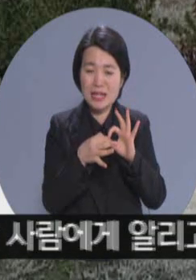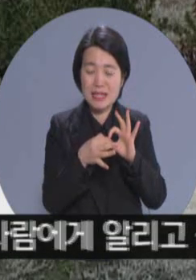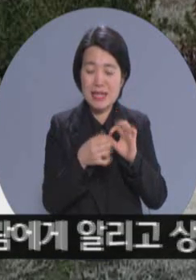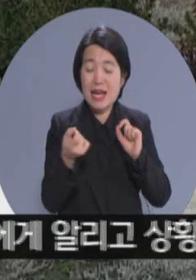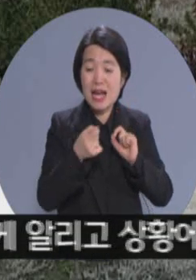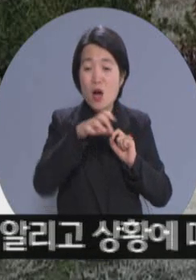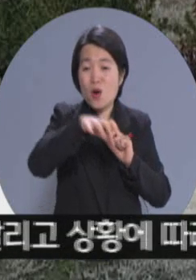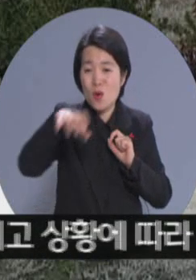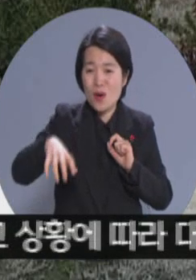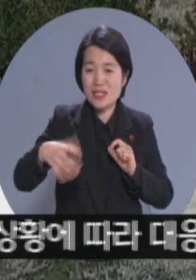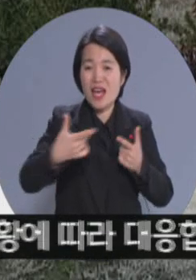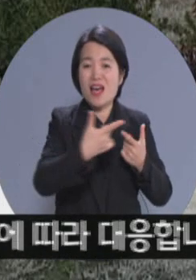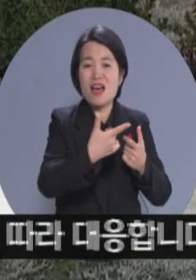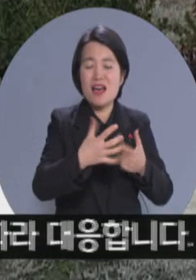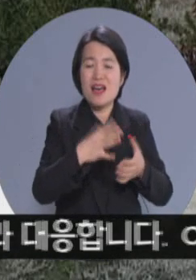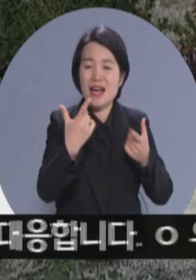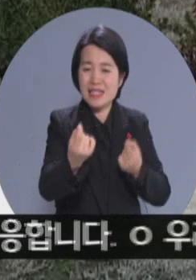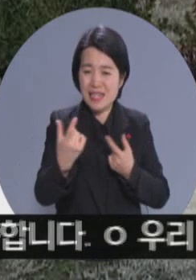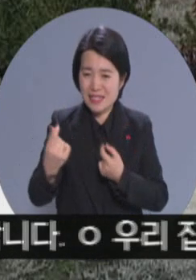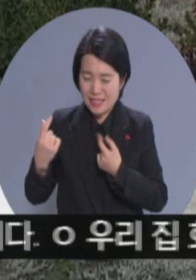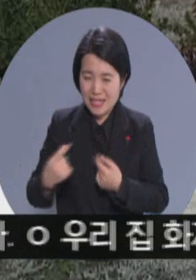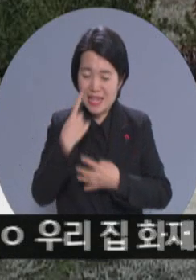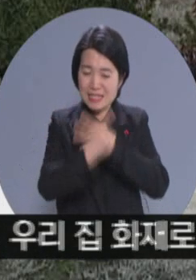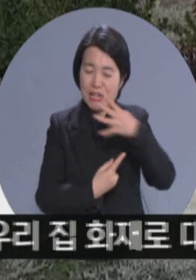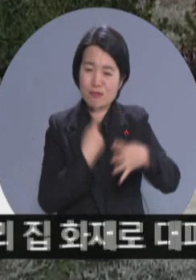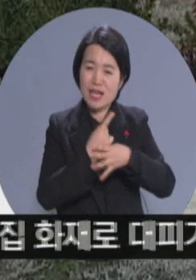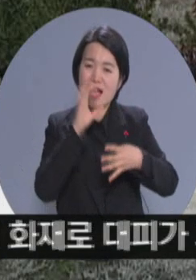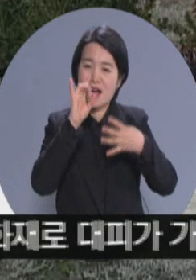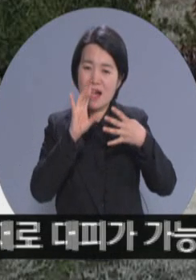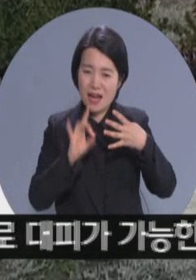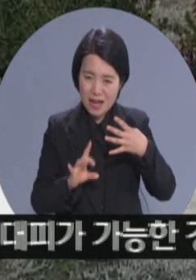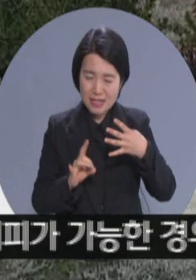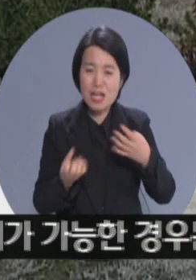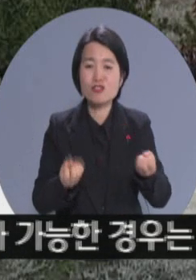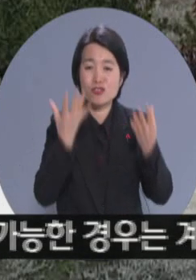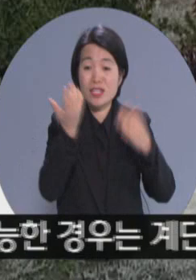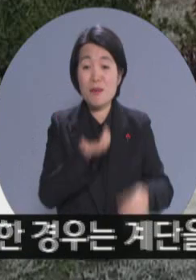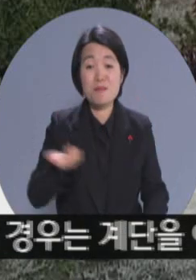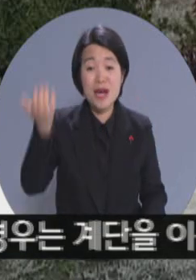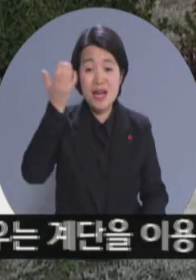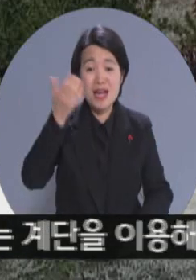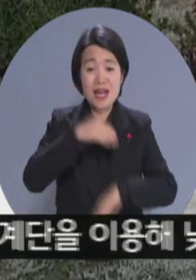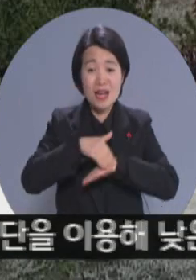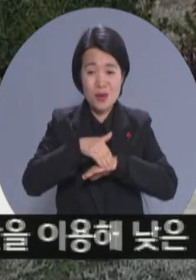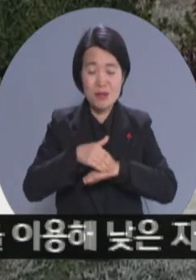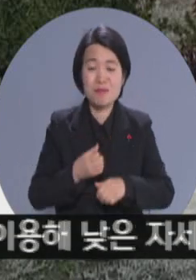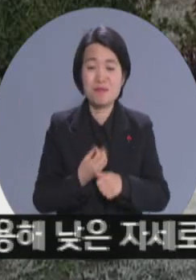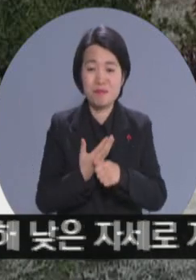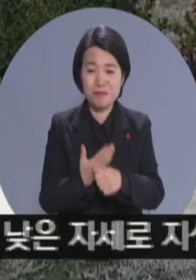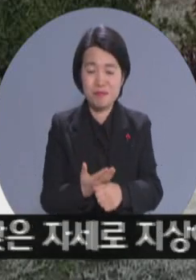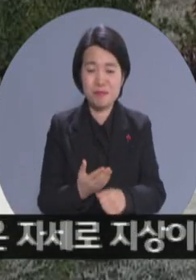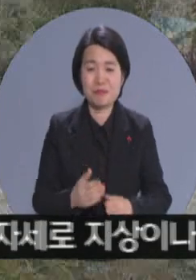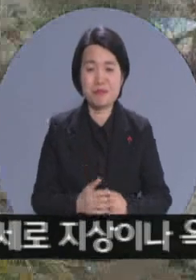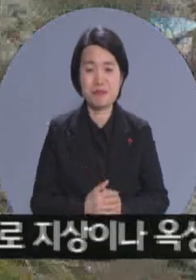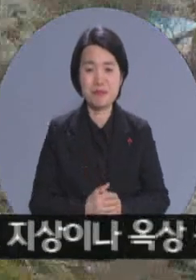사군자 사계절 테마 축제로 업그레이드를 추진하기로 했습니다 최우식 기자가 보도합니다